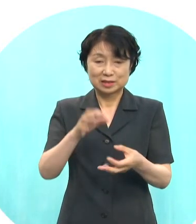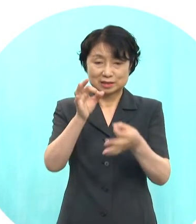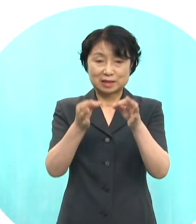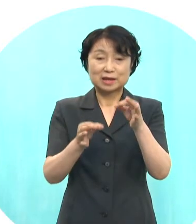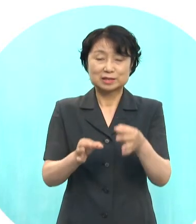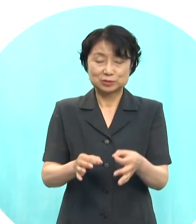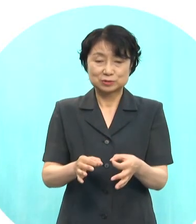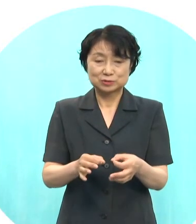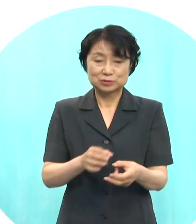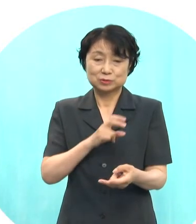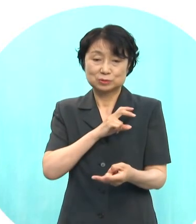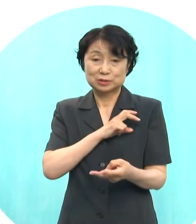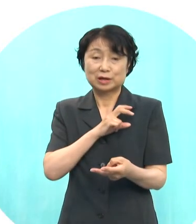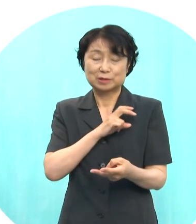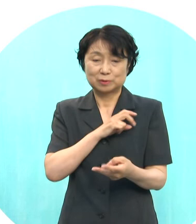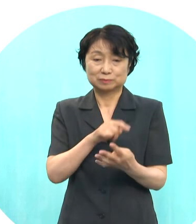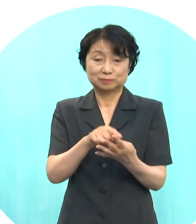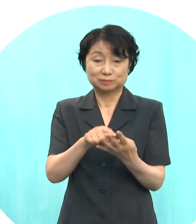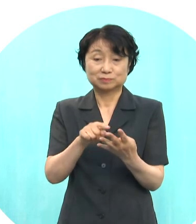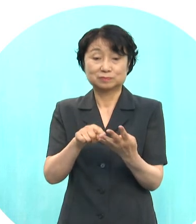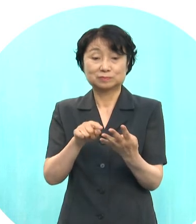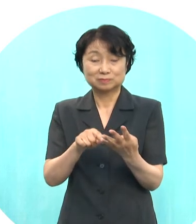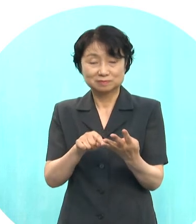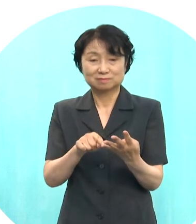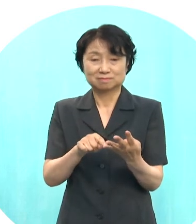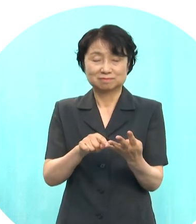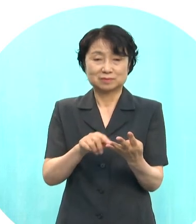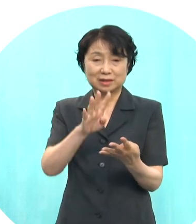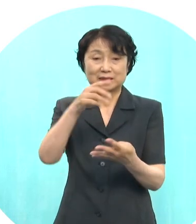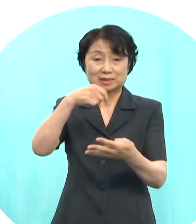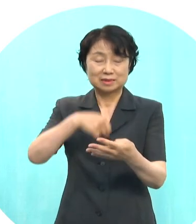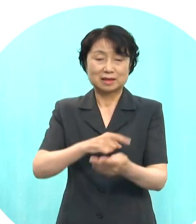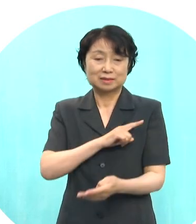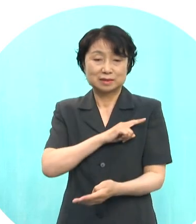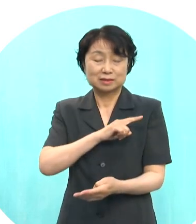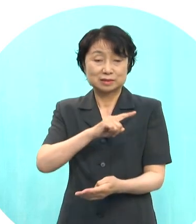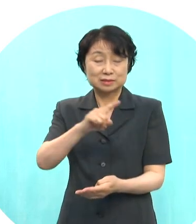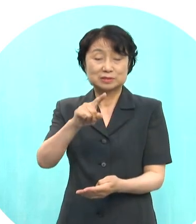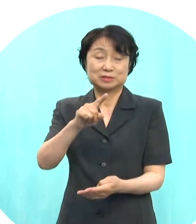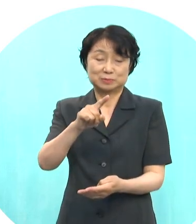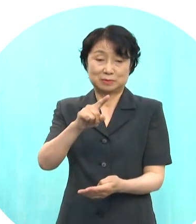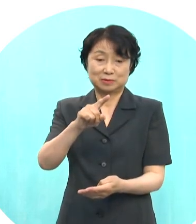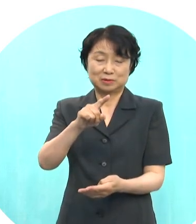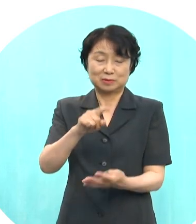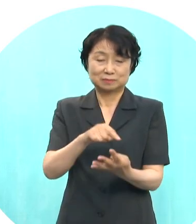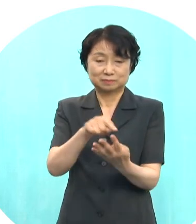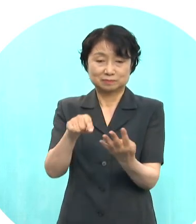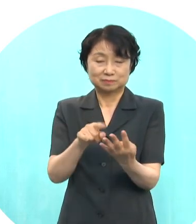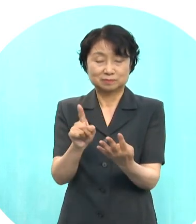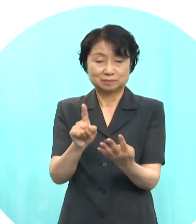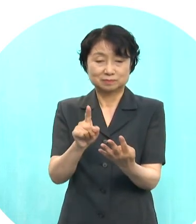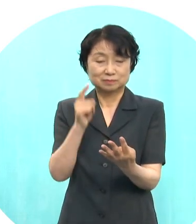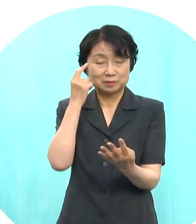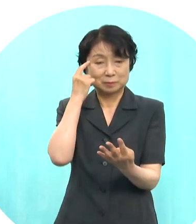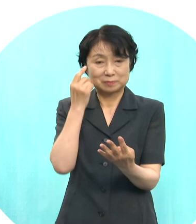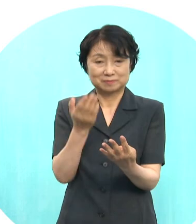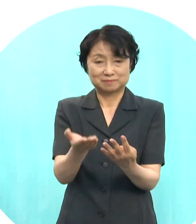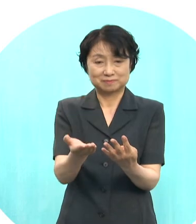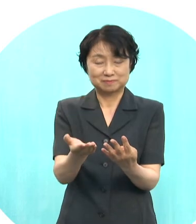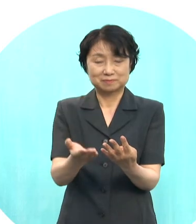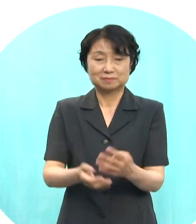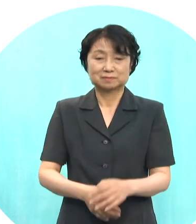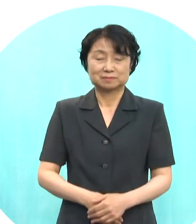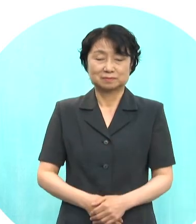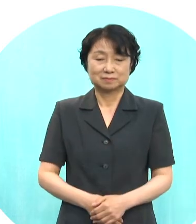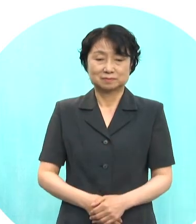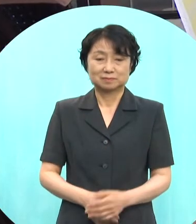はい、大豆、じゃがいもの中で県内での産出額が1位の作物は何